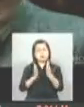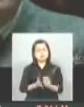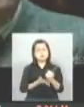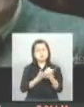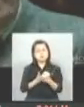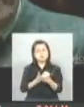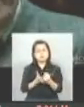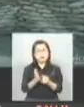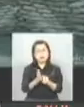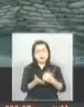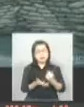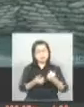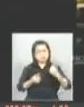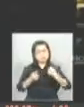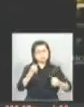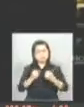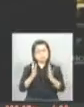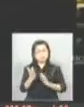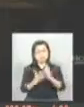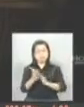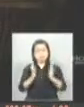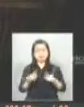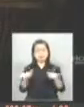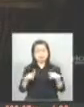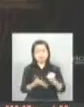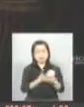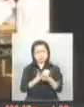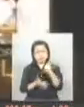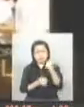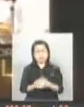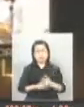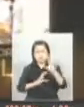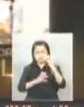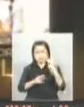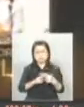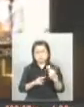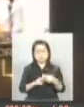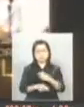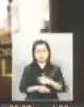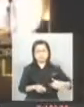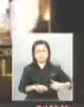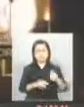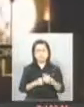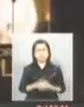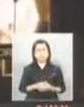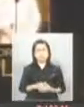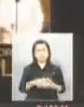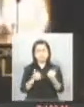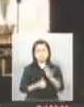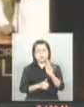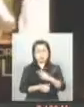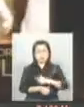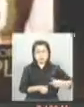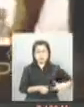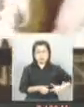าวต่างชาติและเป็นสามัญชนคนธรรมดาใน The King's Speech King's Speech David Sarden ภาพยนตร์อังกฤษที่ชนะใจ